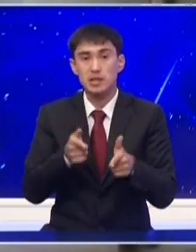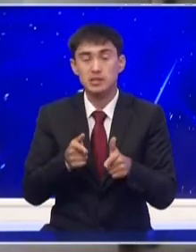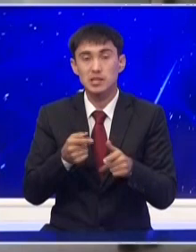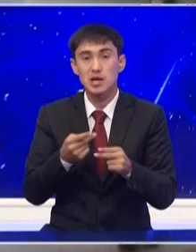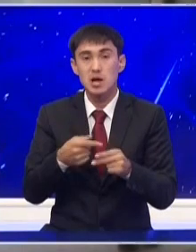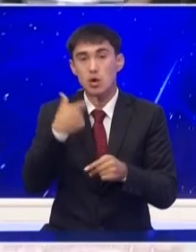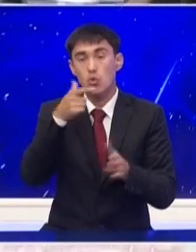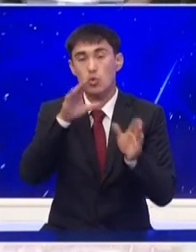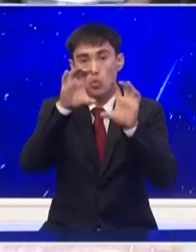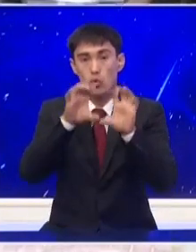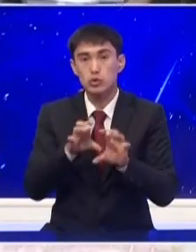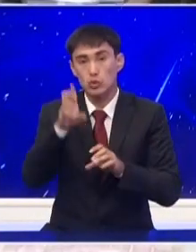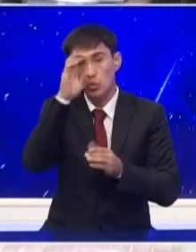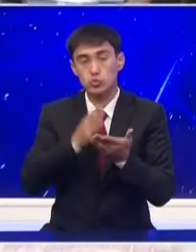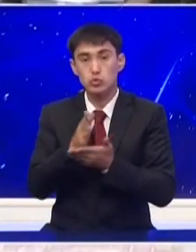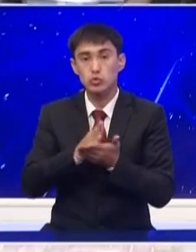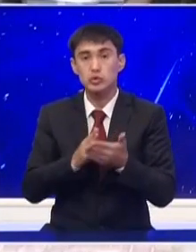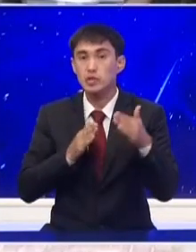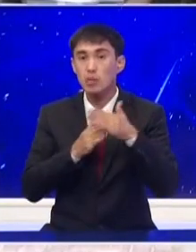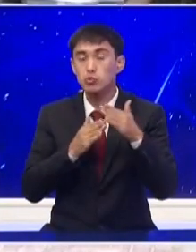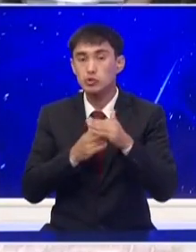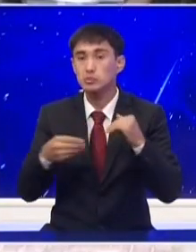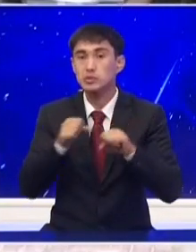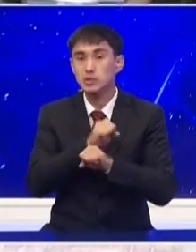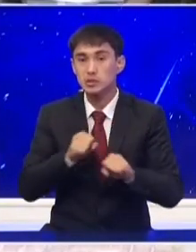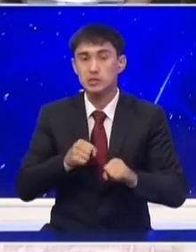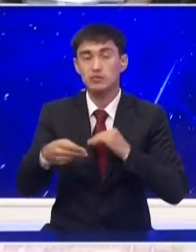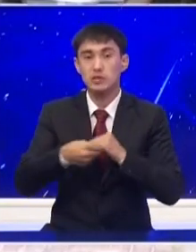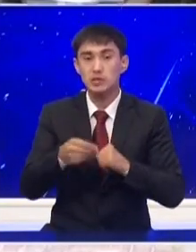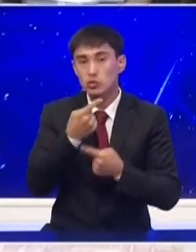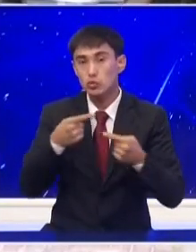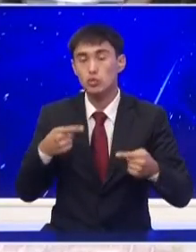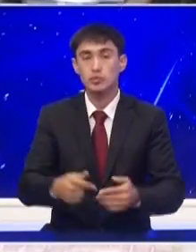Этического кодекса госслужащих, о недопустимости взяточничества и многое другое.